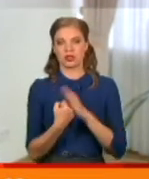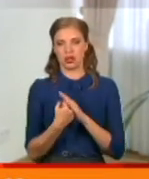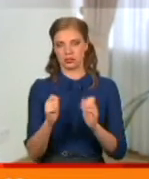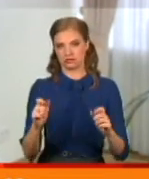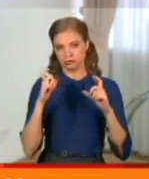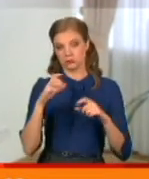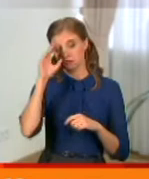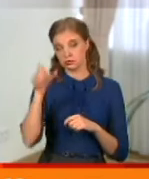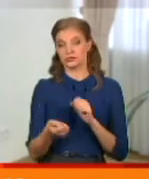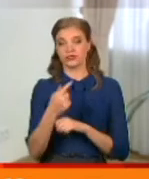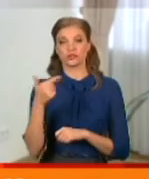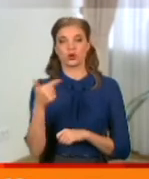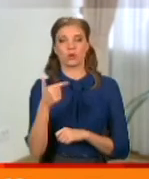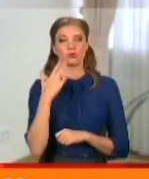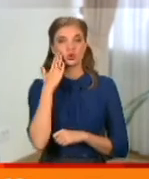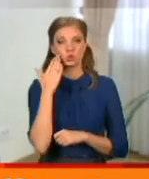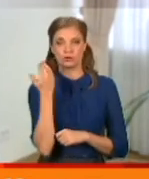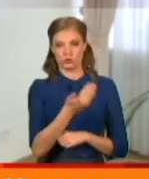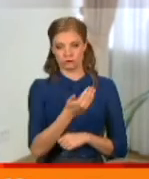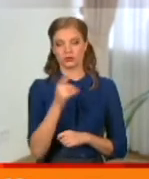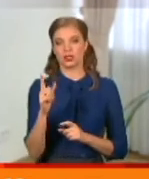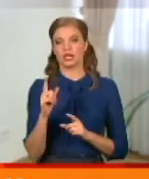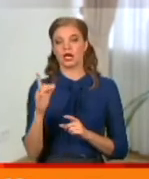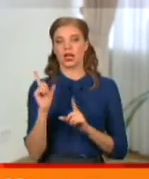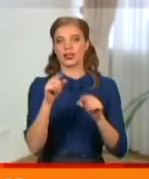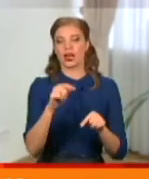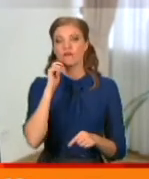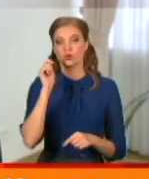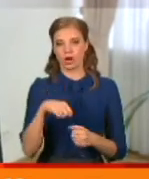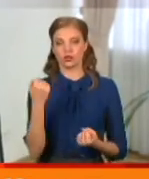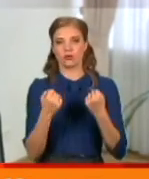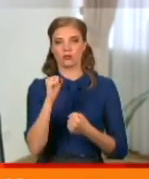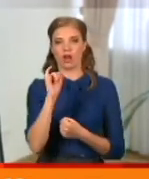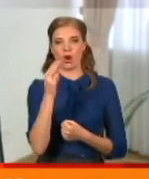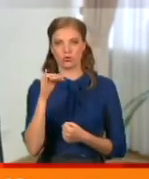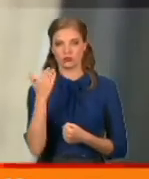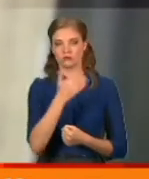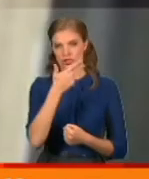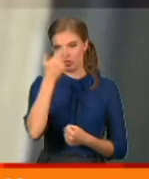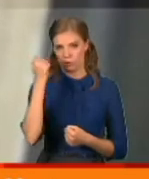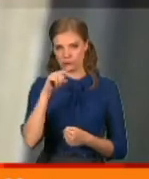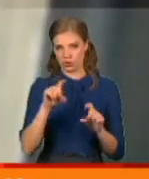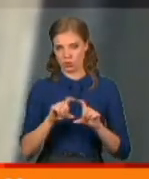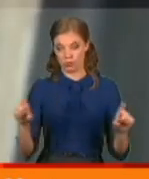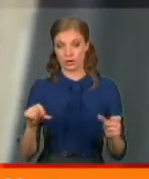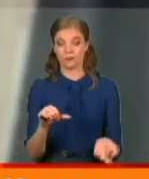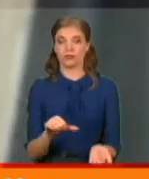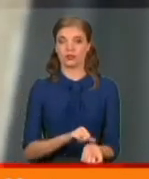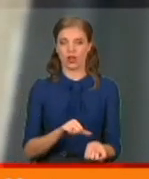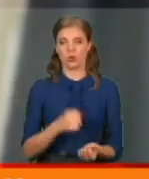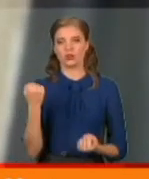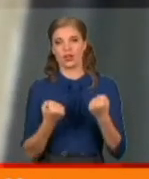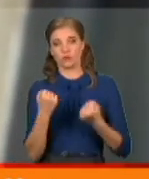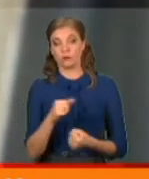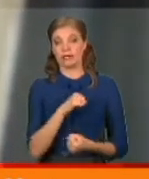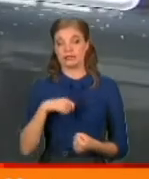Чоловік виявився громадянином Румунії і їхав він в Україну автомобілем «Ауді» на литовських номерах. Наркотики, автомобілі